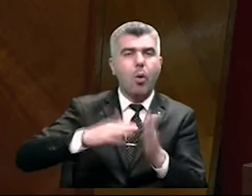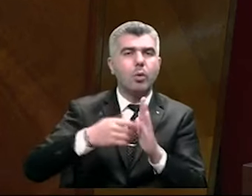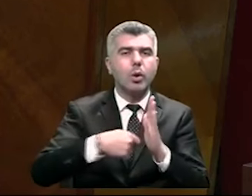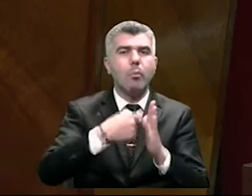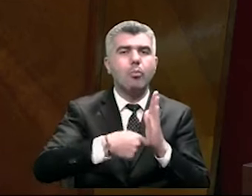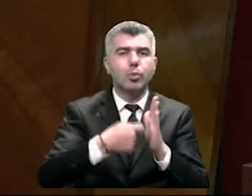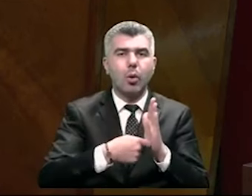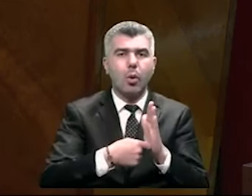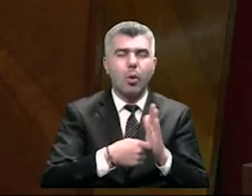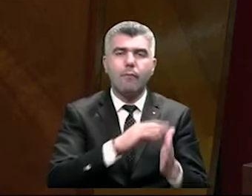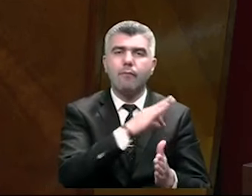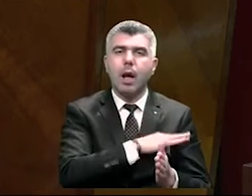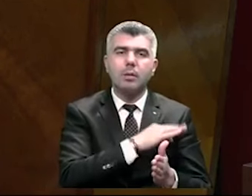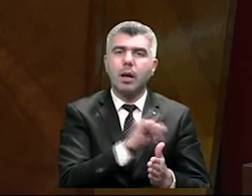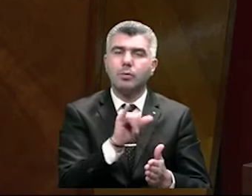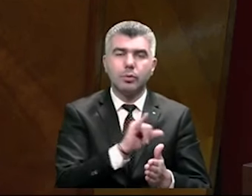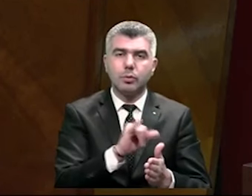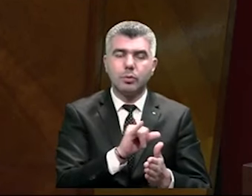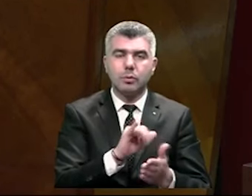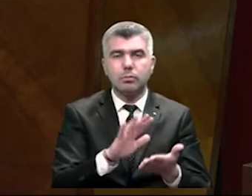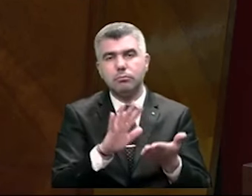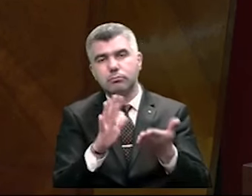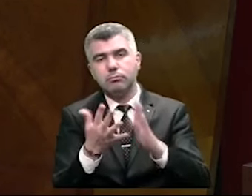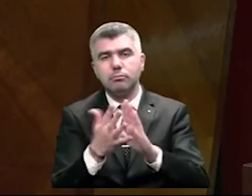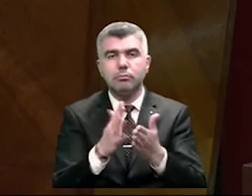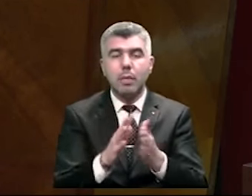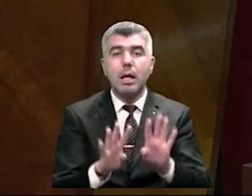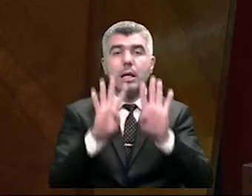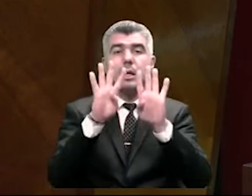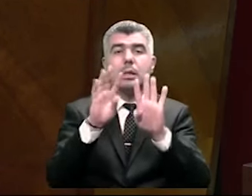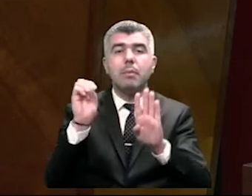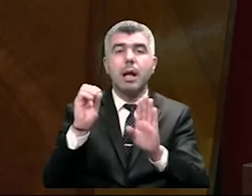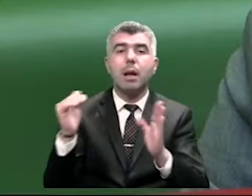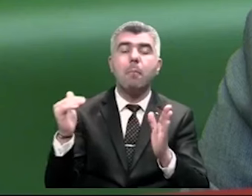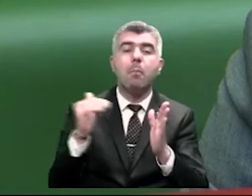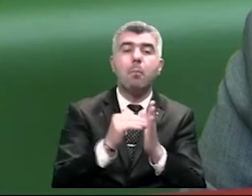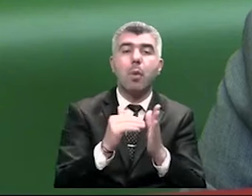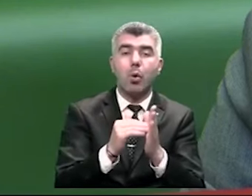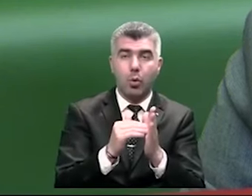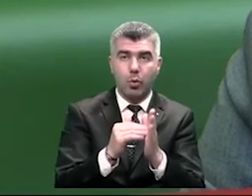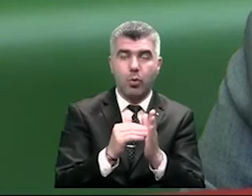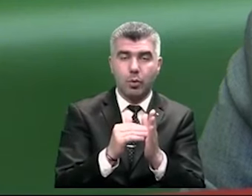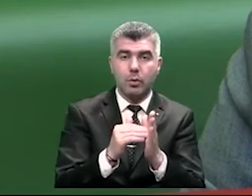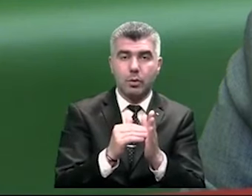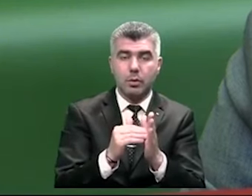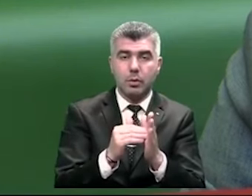منها هو نوصل الطاقه الاستيعابيه ل 80 مليون عوضه